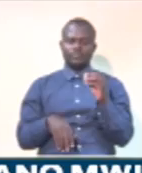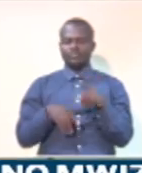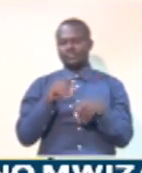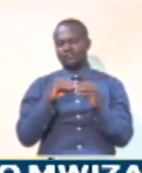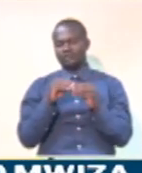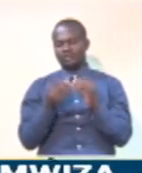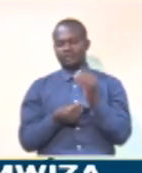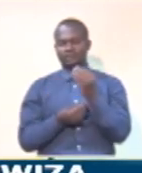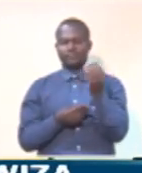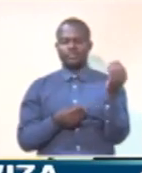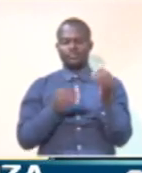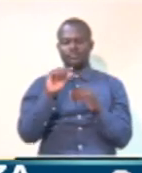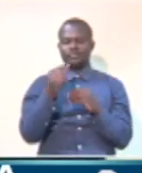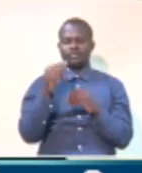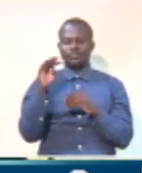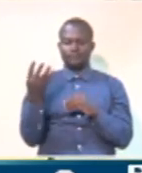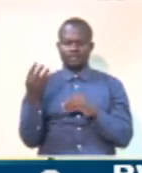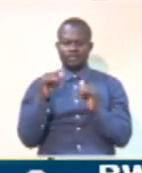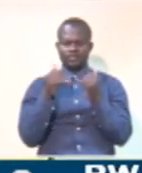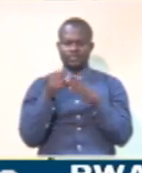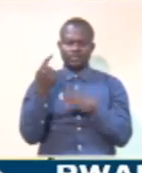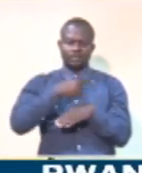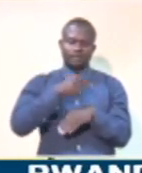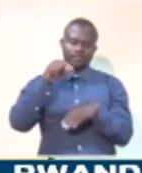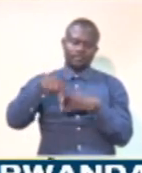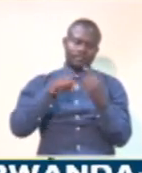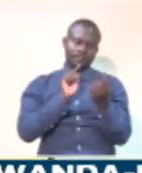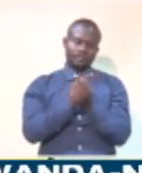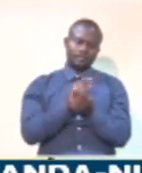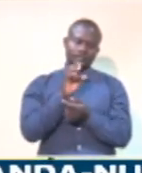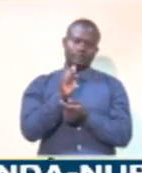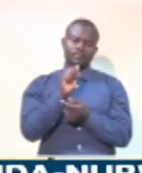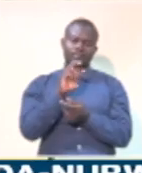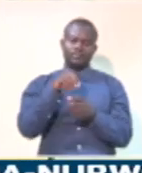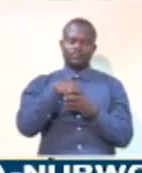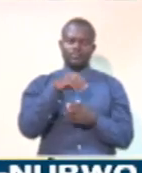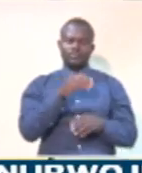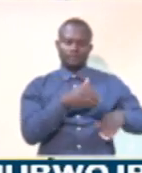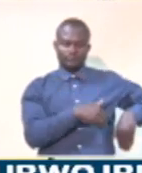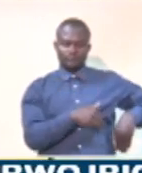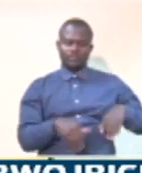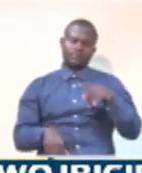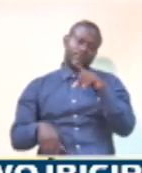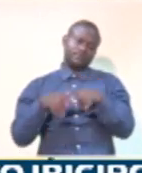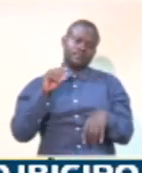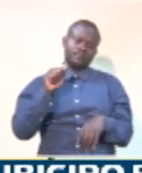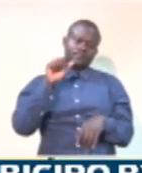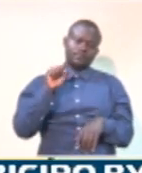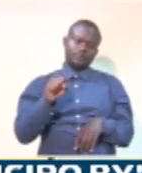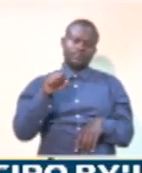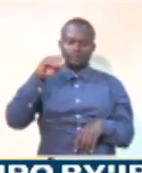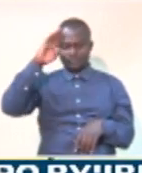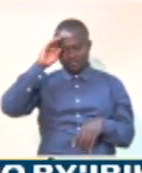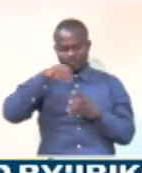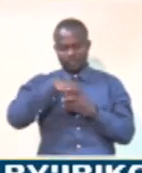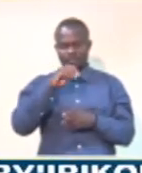yahise inakatisha itike ya 1/4 umukino wa kabiri w'uyu munsi wahuje FAP yo muri Cameroon yatsinze AS Police